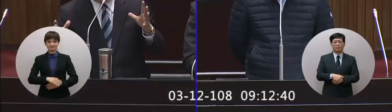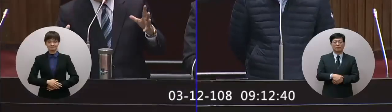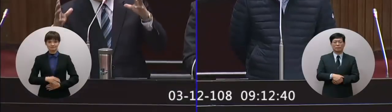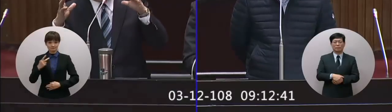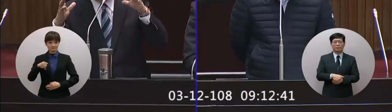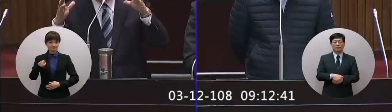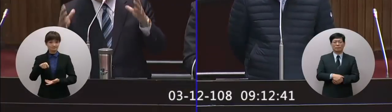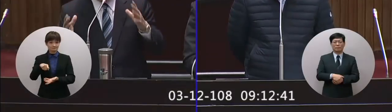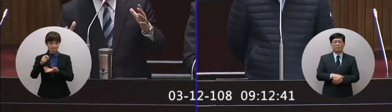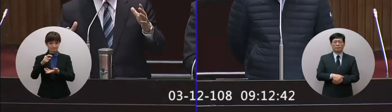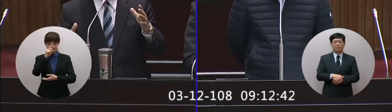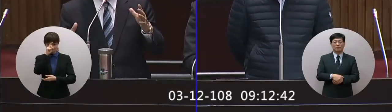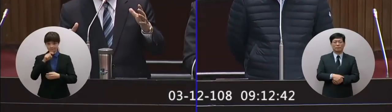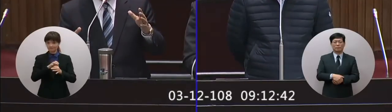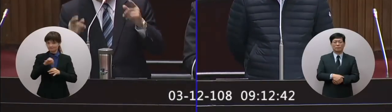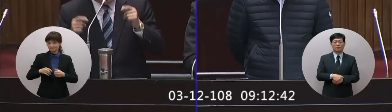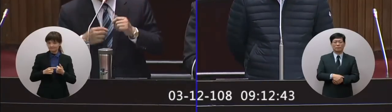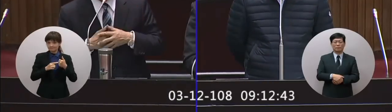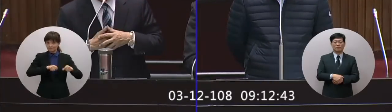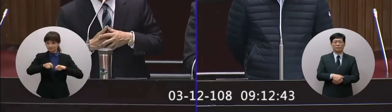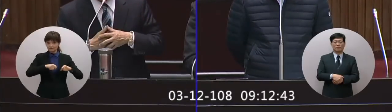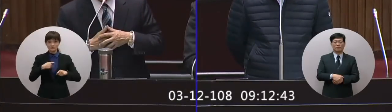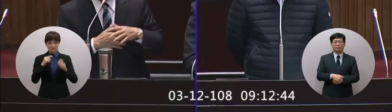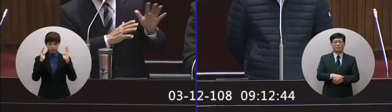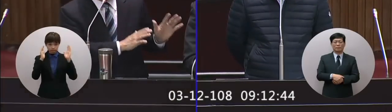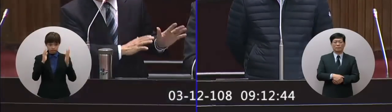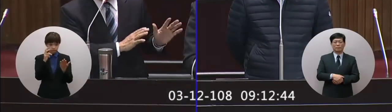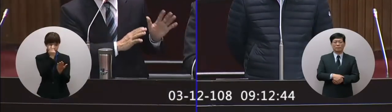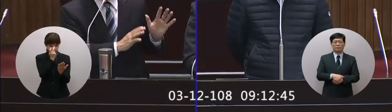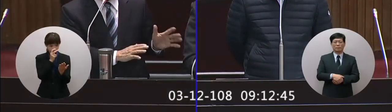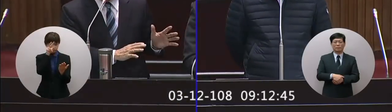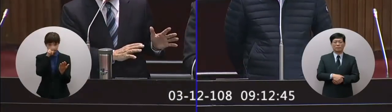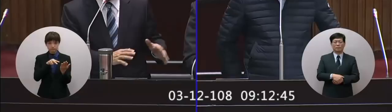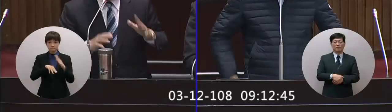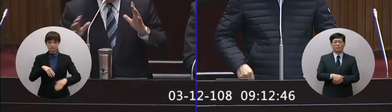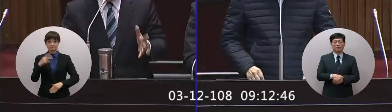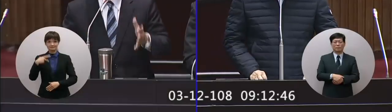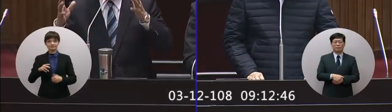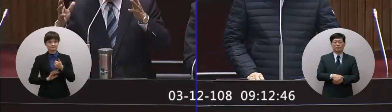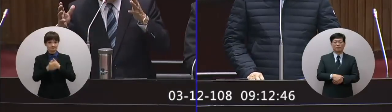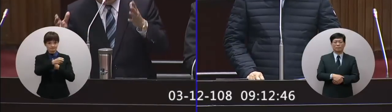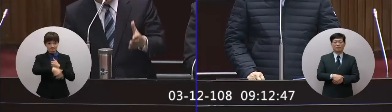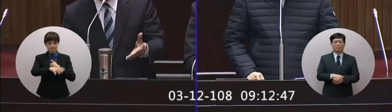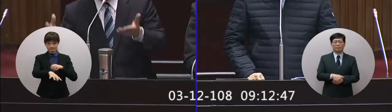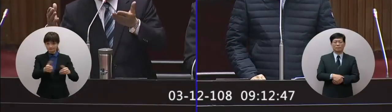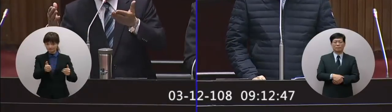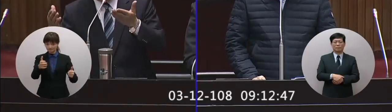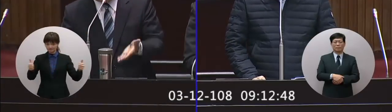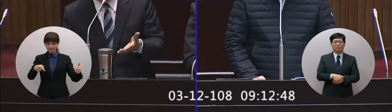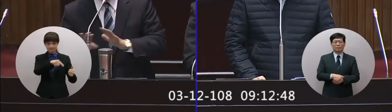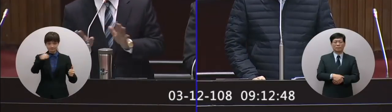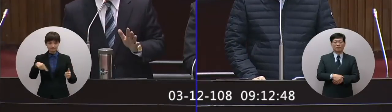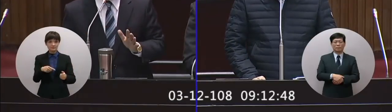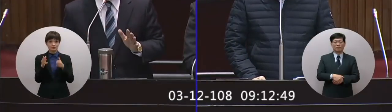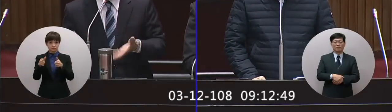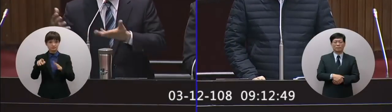出要一个拼经济的版本，我一定认真来看，同时要求部会一定对委员将来